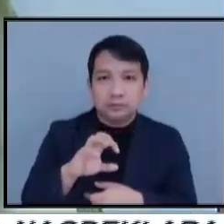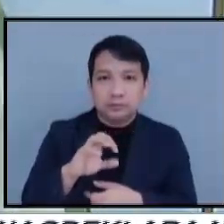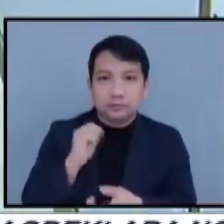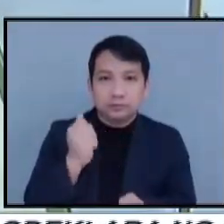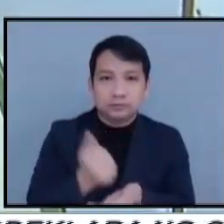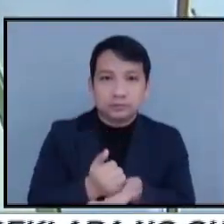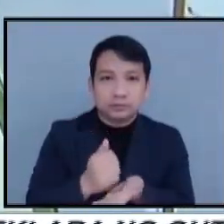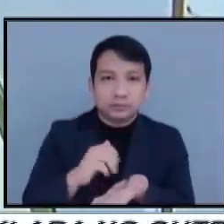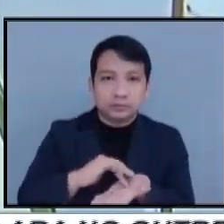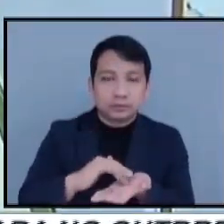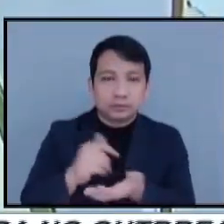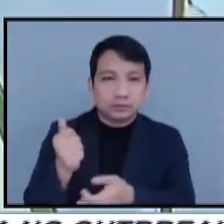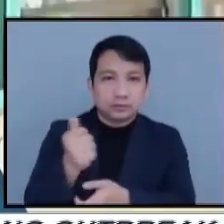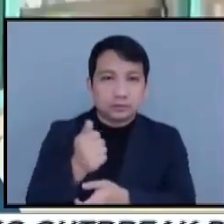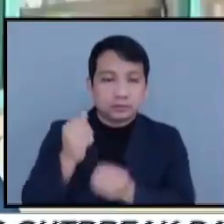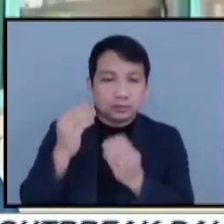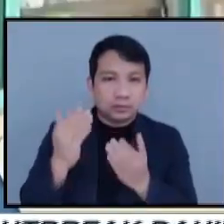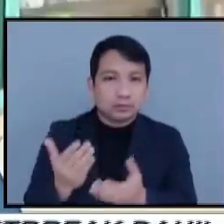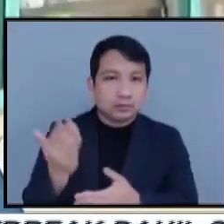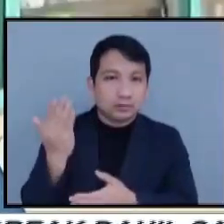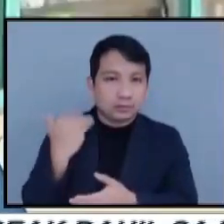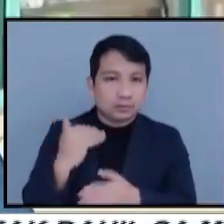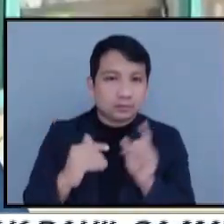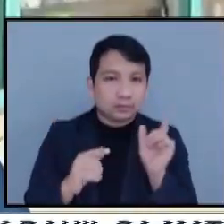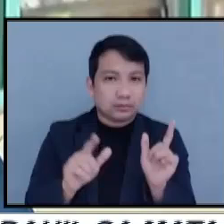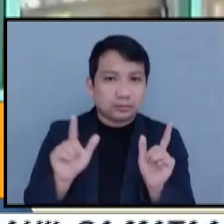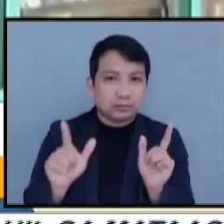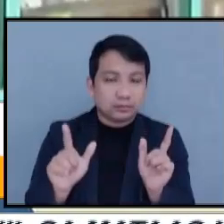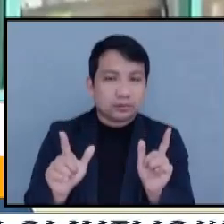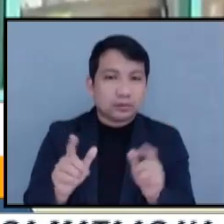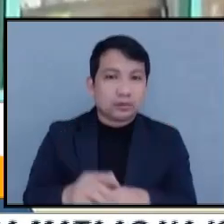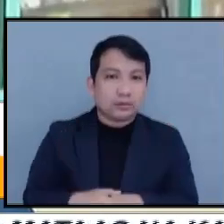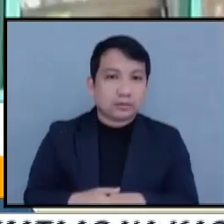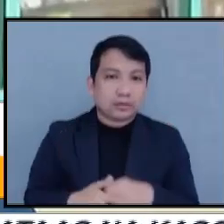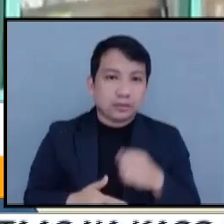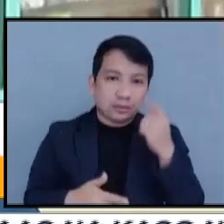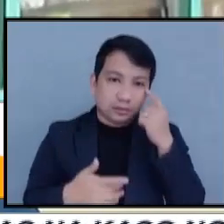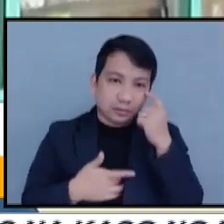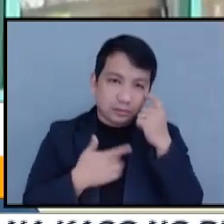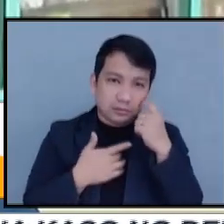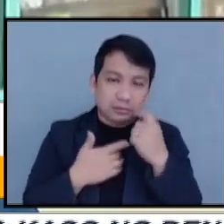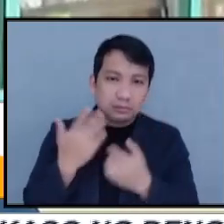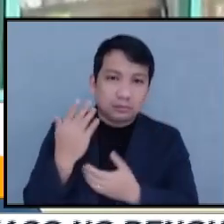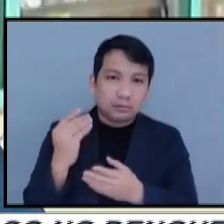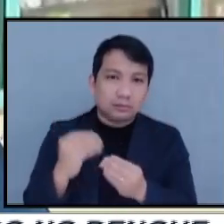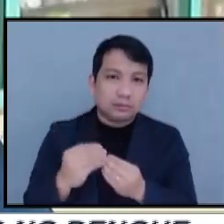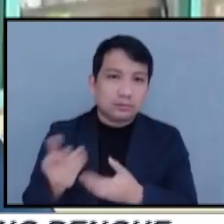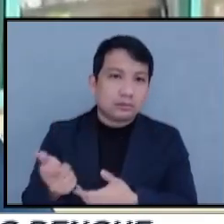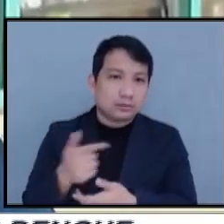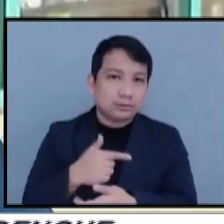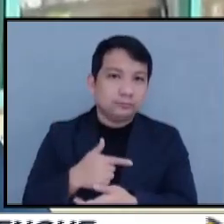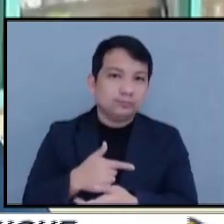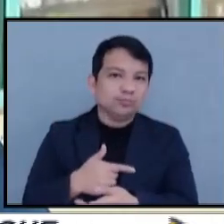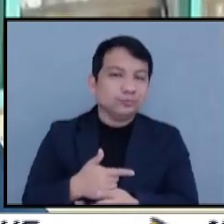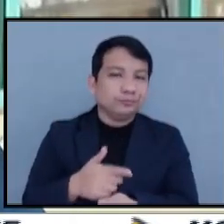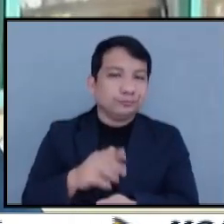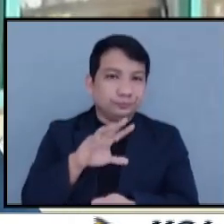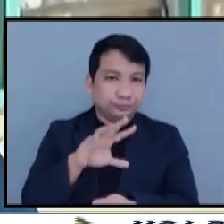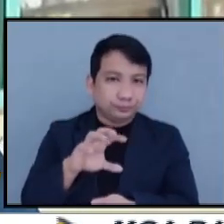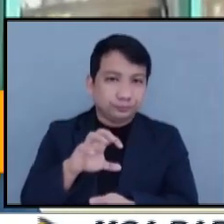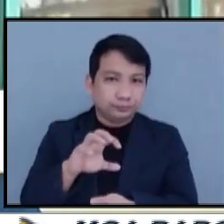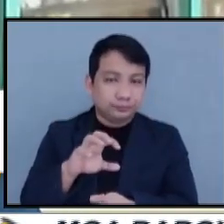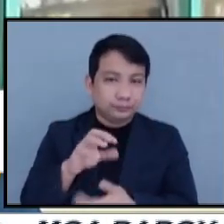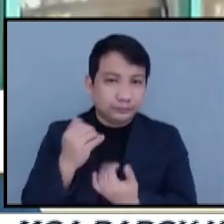allowance ng mga guro noong 2020. Hindi naman namin mararamdaman po yun kasi ano ba naman ang 500 pesos sa ngayong